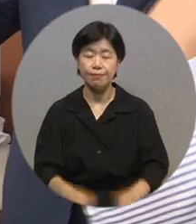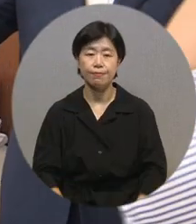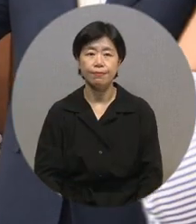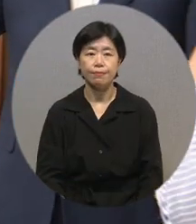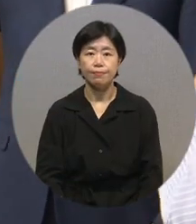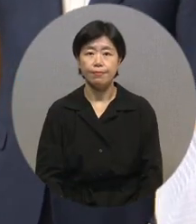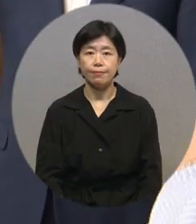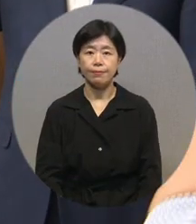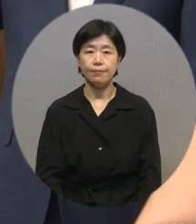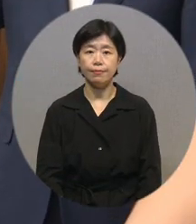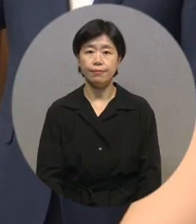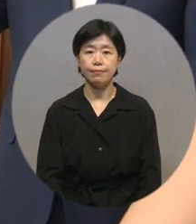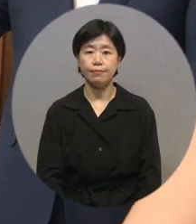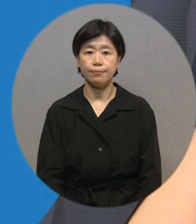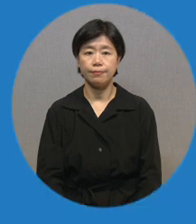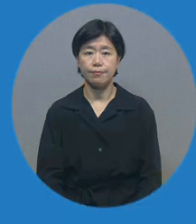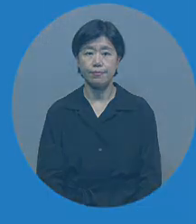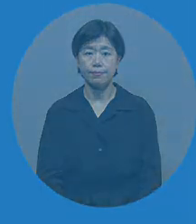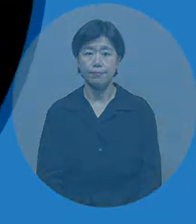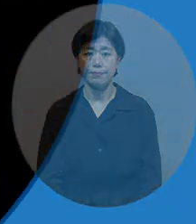뉴스 이윤희입니다.